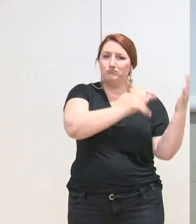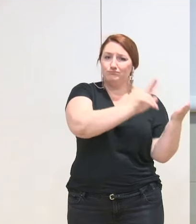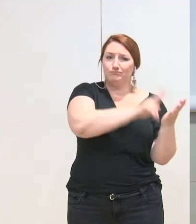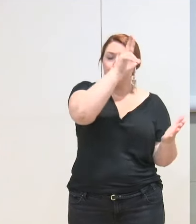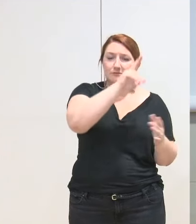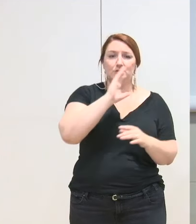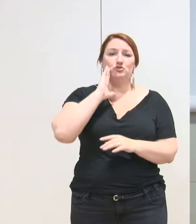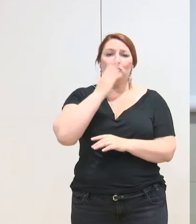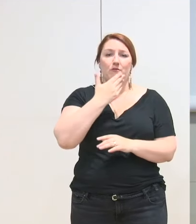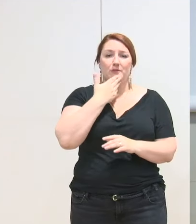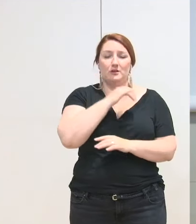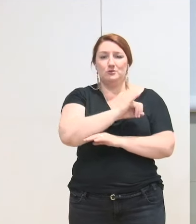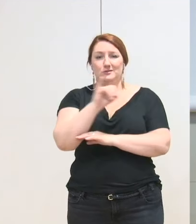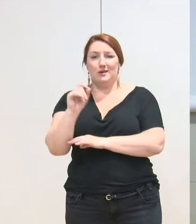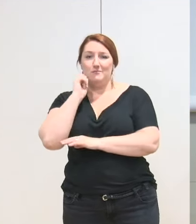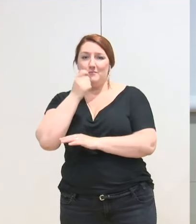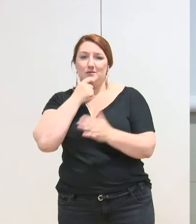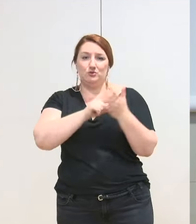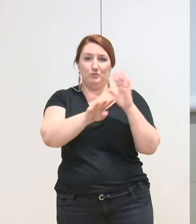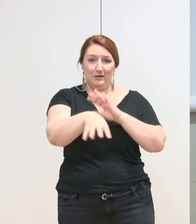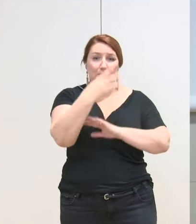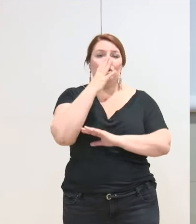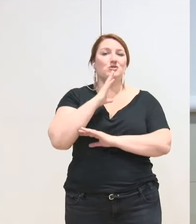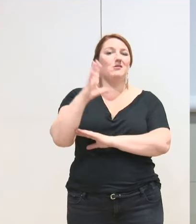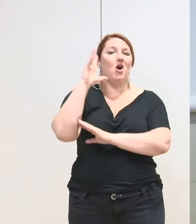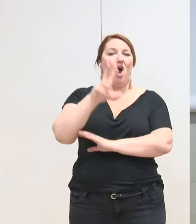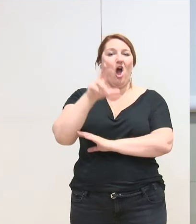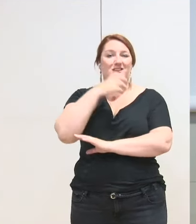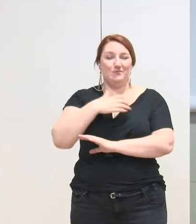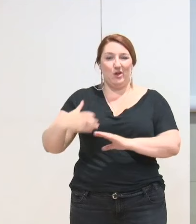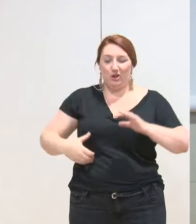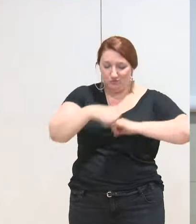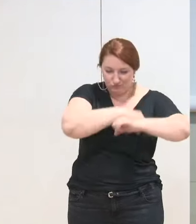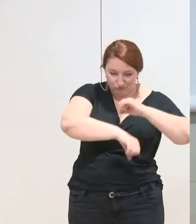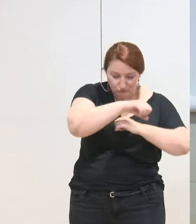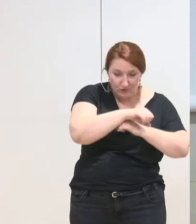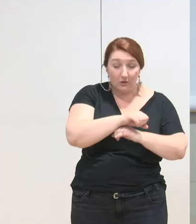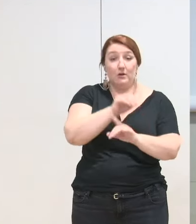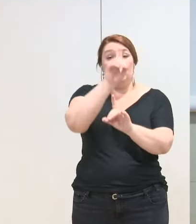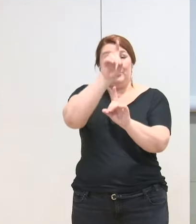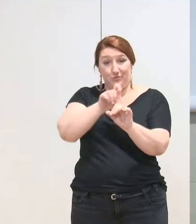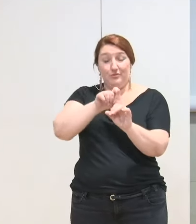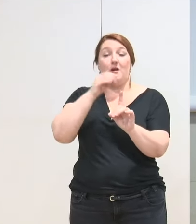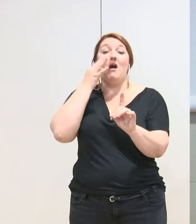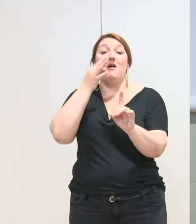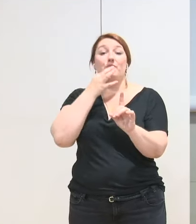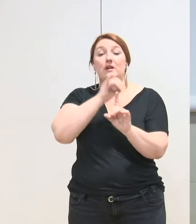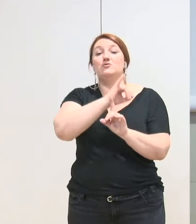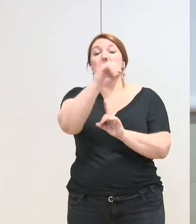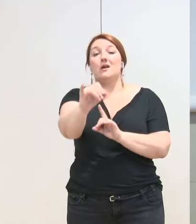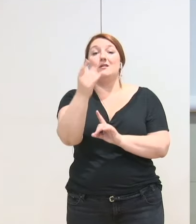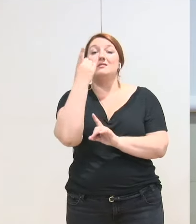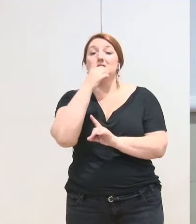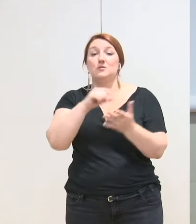de janvier à mars 2014 par l'ancienne majorité et d'avril à décembre 2014 par la majorité